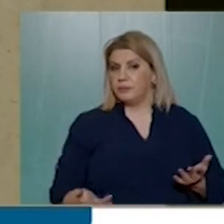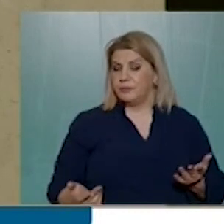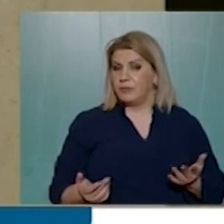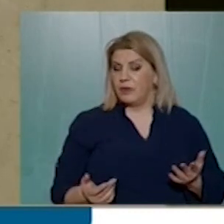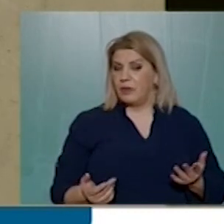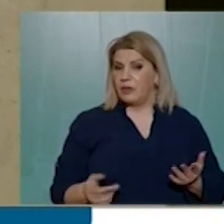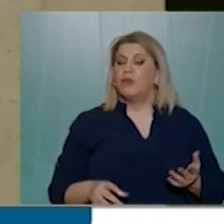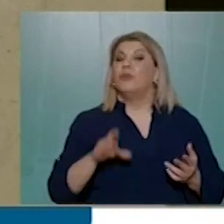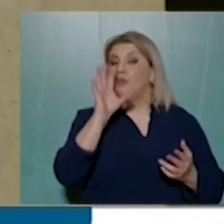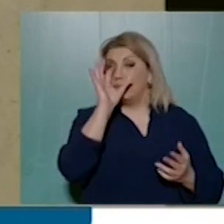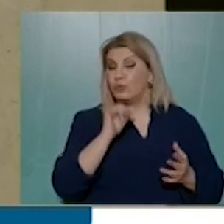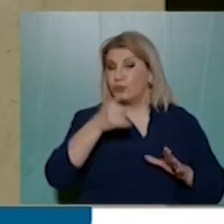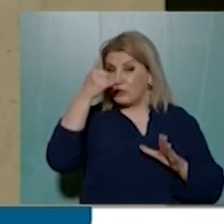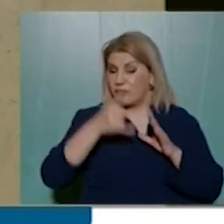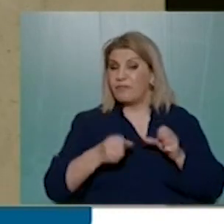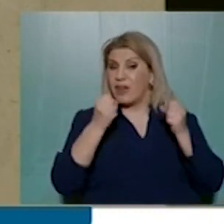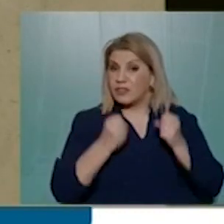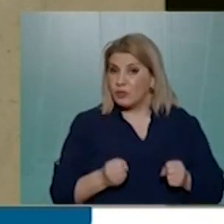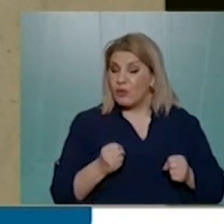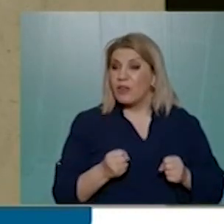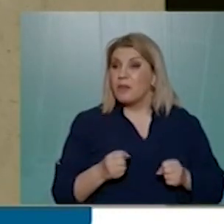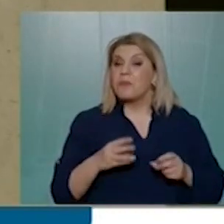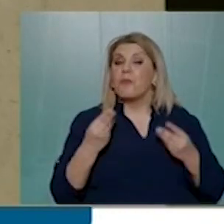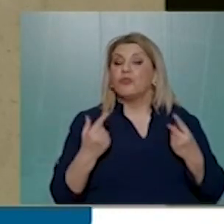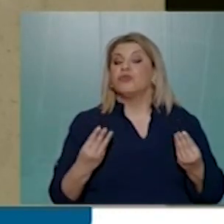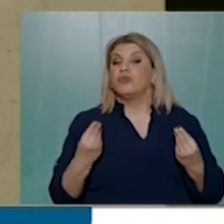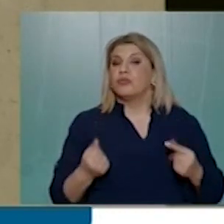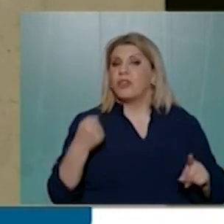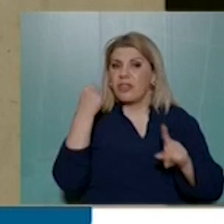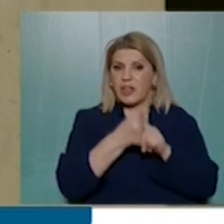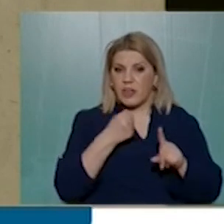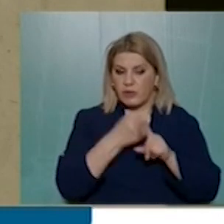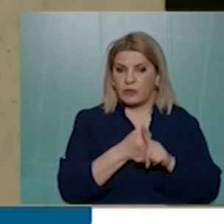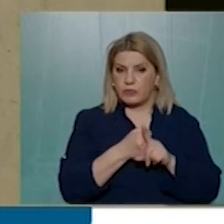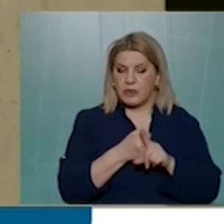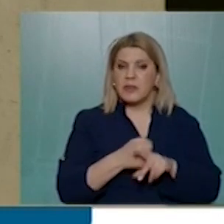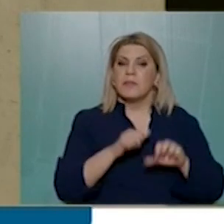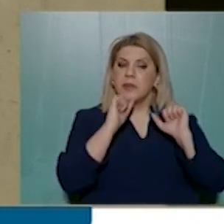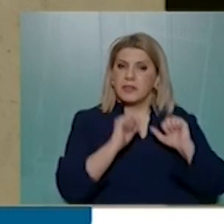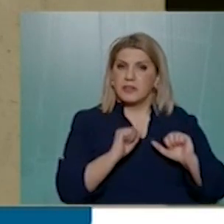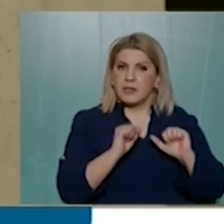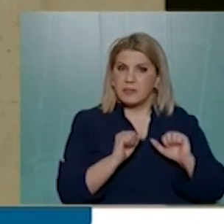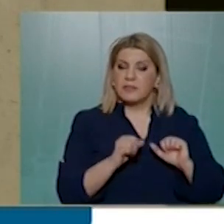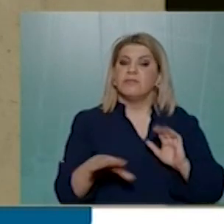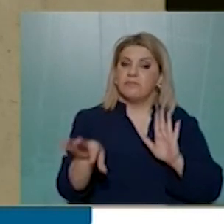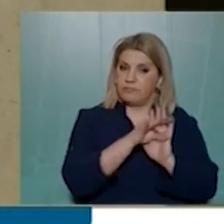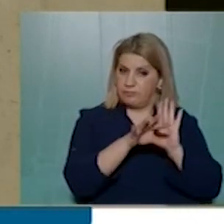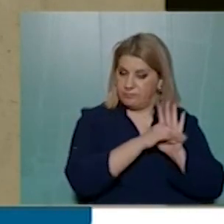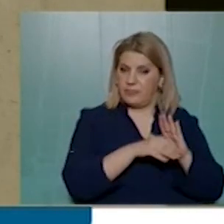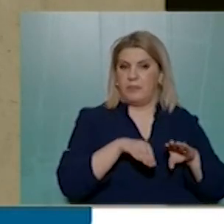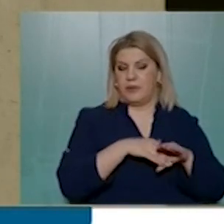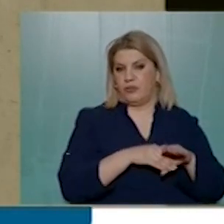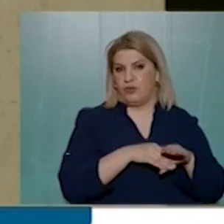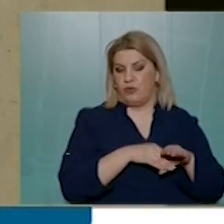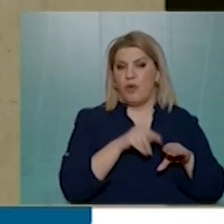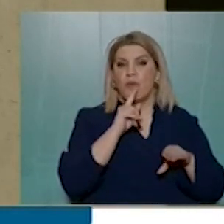ουσιαστικό και βασικό θεωρούμε ότι είναι πώς θα διεκδικήσουμε αγωνιστικά και πιεστικά τη στελέχωση των υπηρεσιών